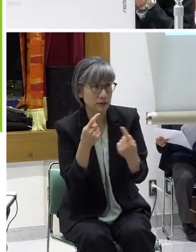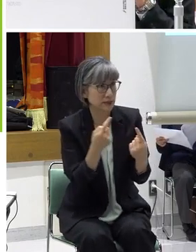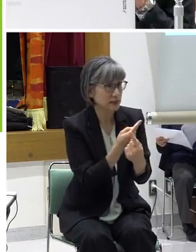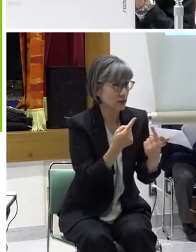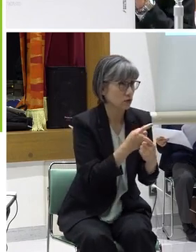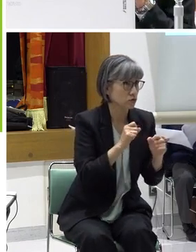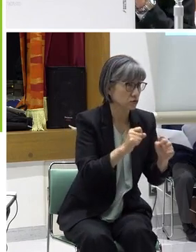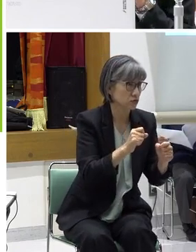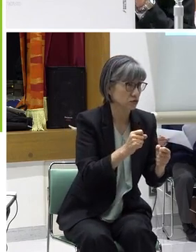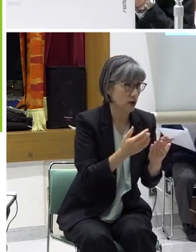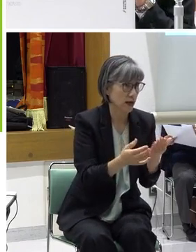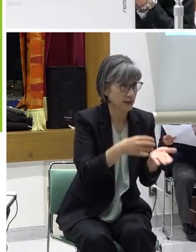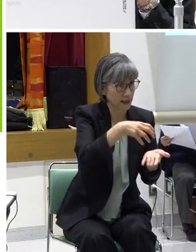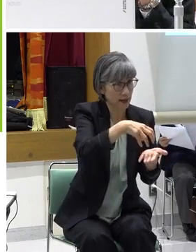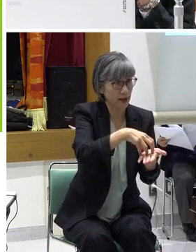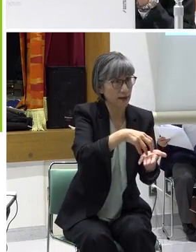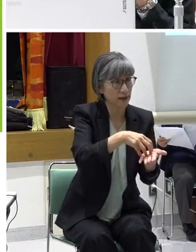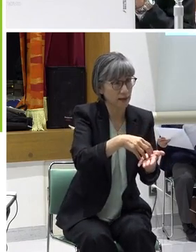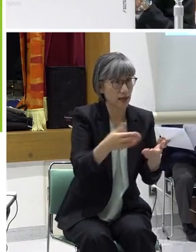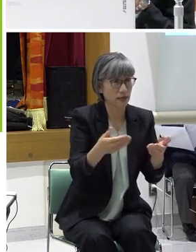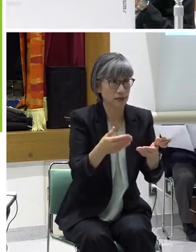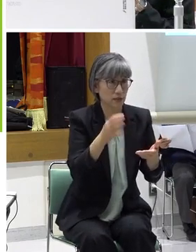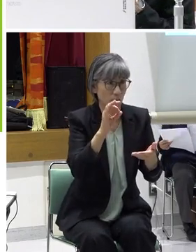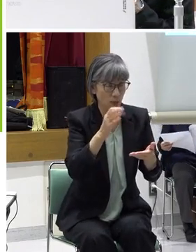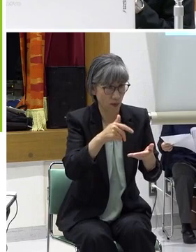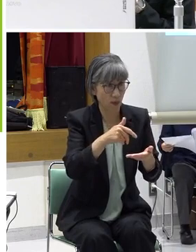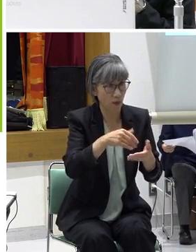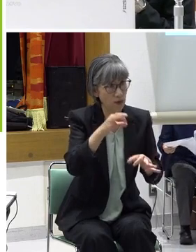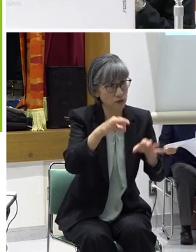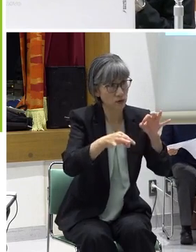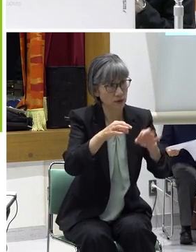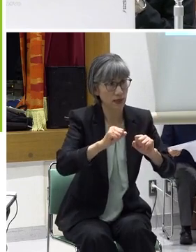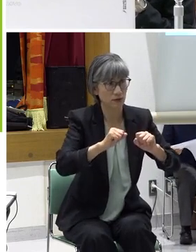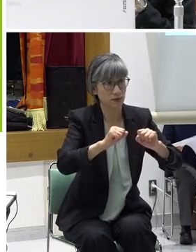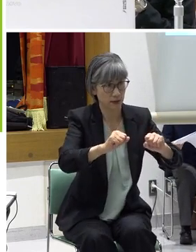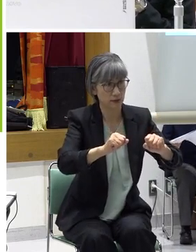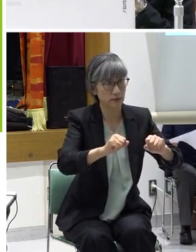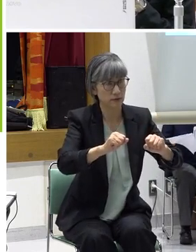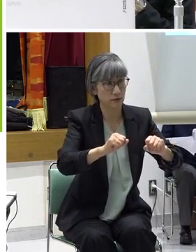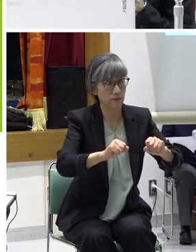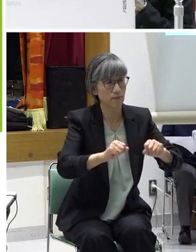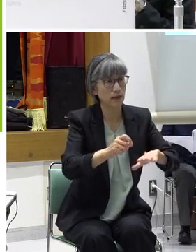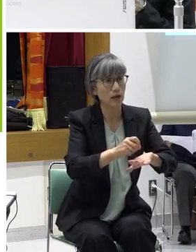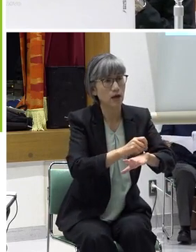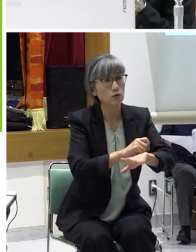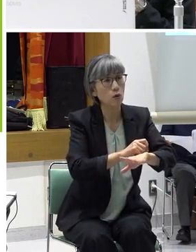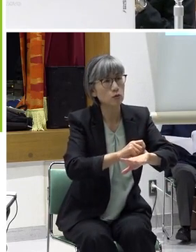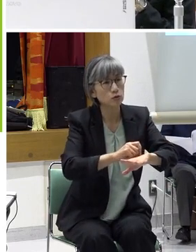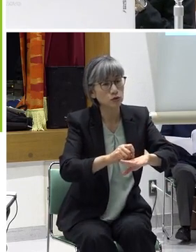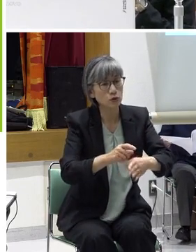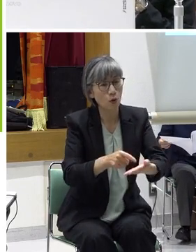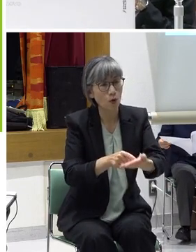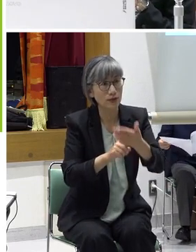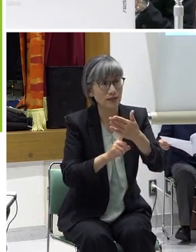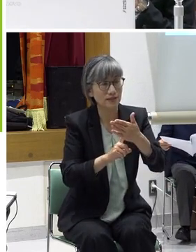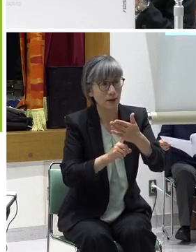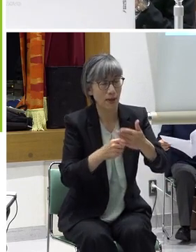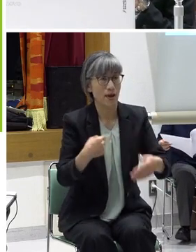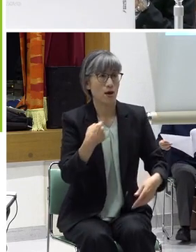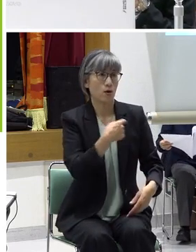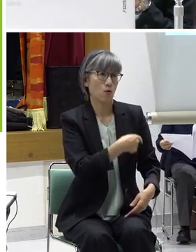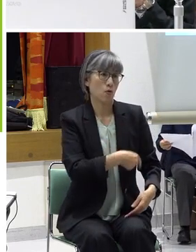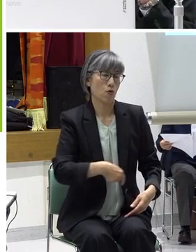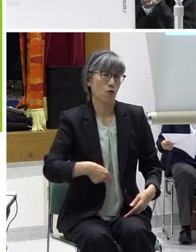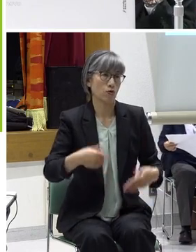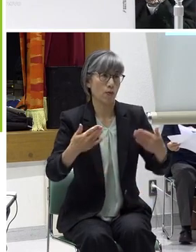し、事業量の調整をいたします。また特徴を出すために心のバリアフ